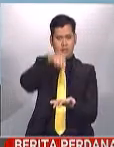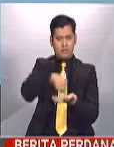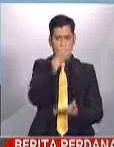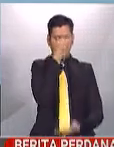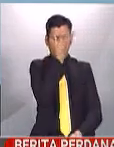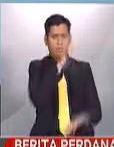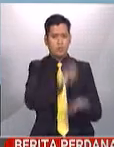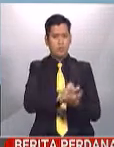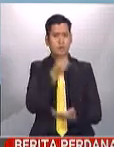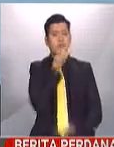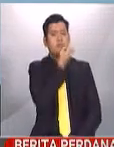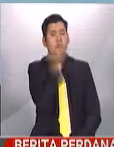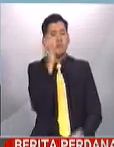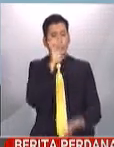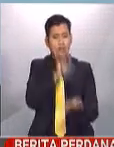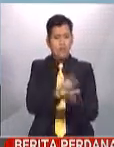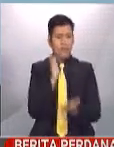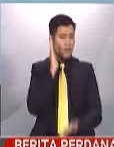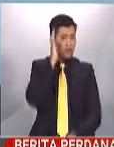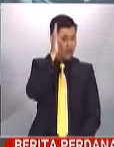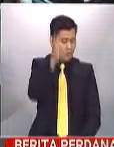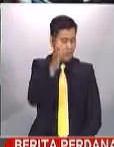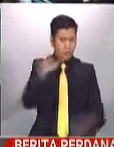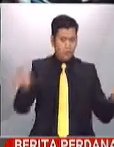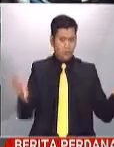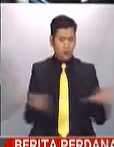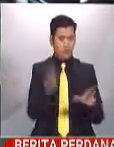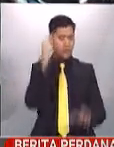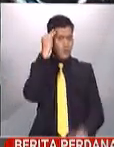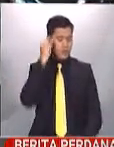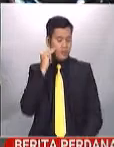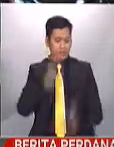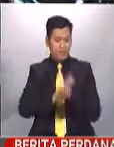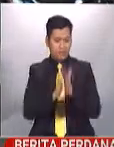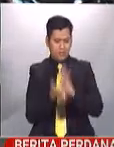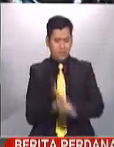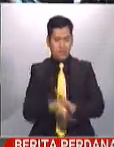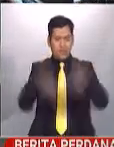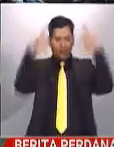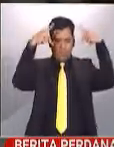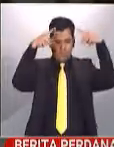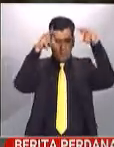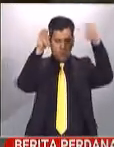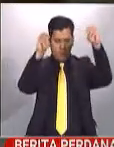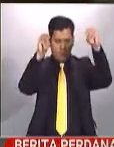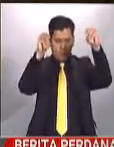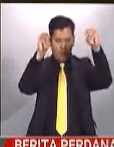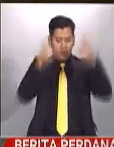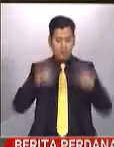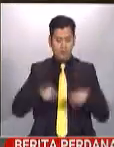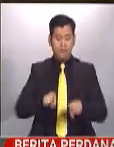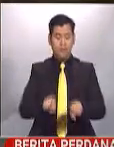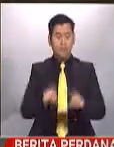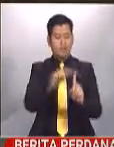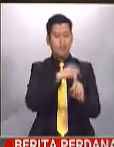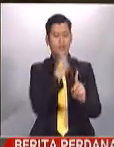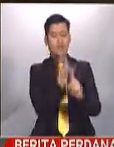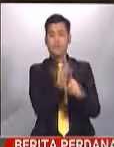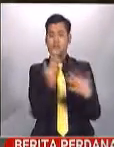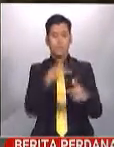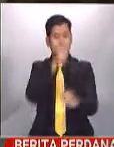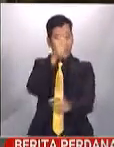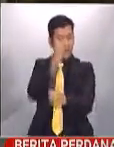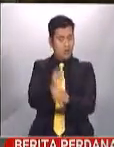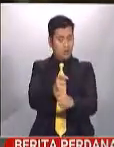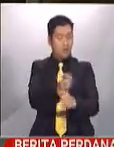lagi, pengumuman itu akan dibuat oleh Tun Dr. Mahathir selaku Perdana Menteri Interim pada tarikh yang akan ditentukan. Kementerian